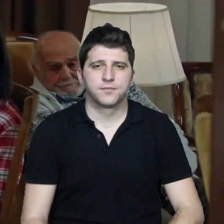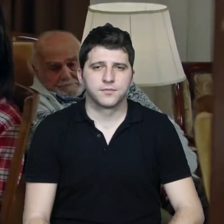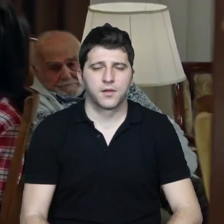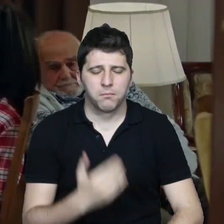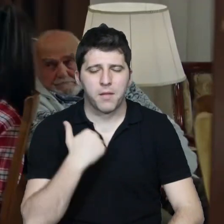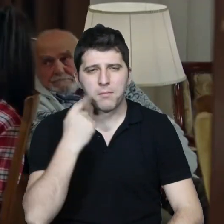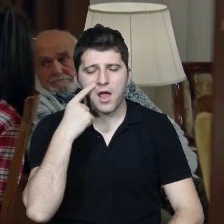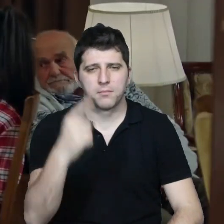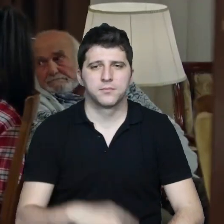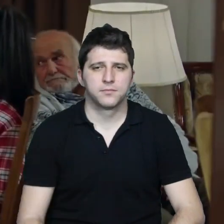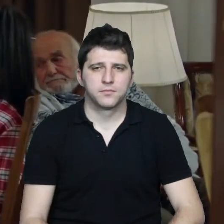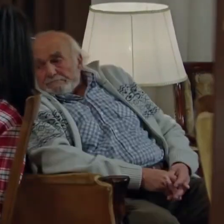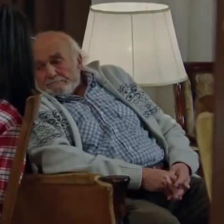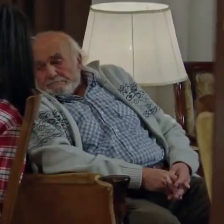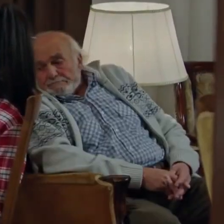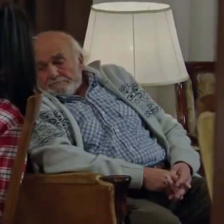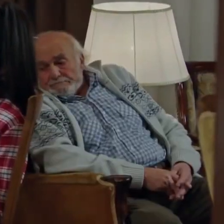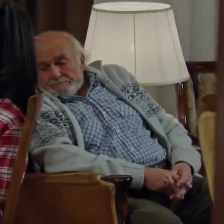Ben bakarım.